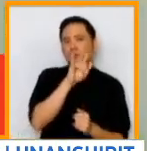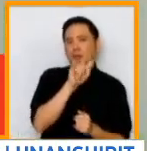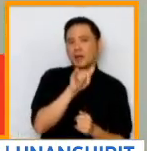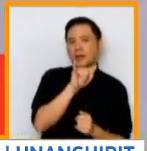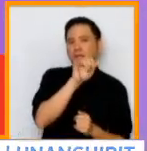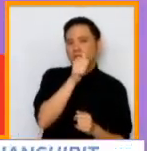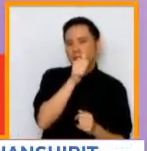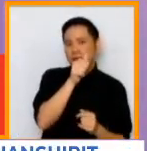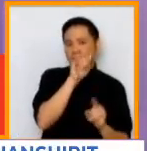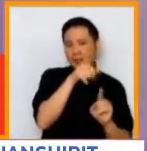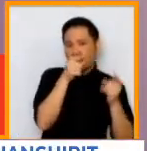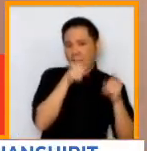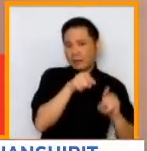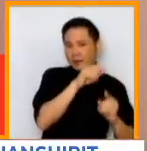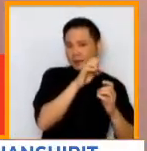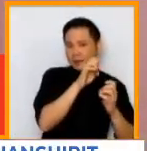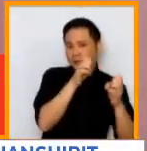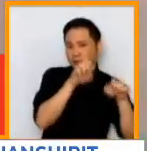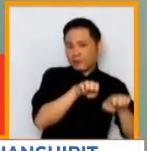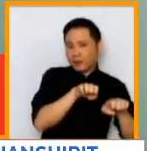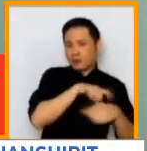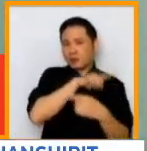ang event, hanggang August 16,